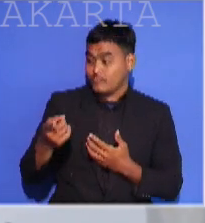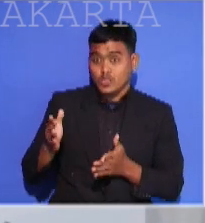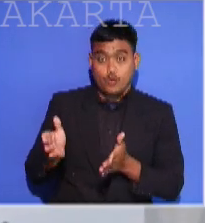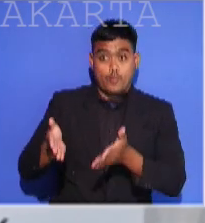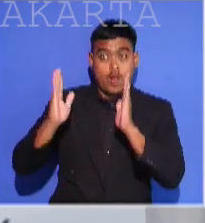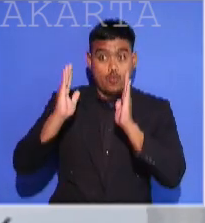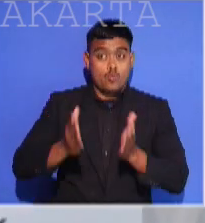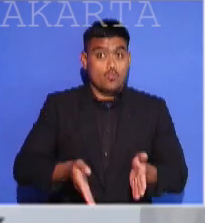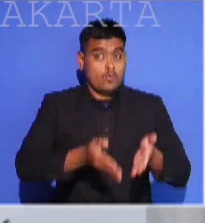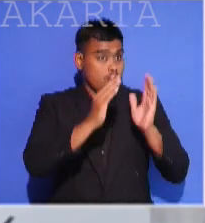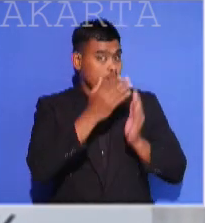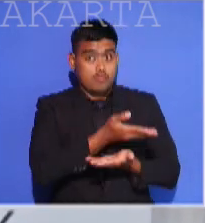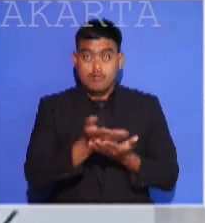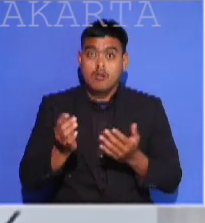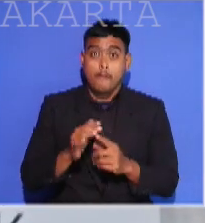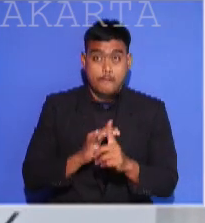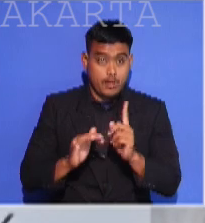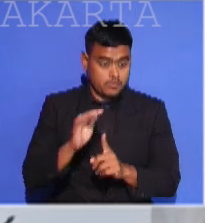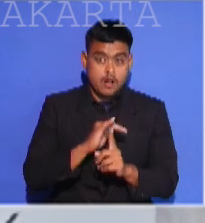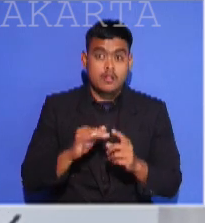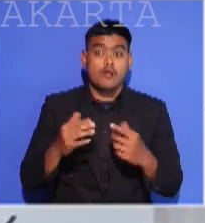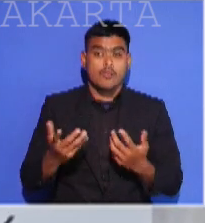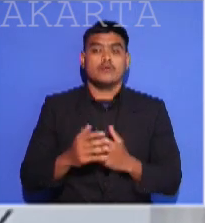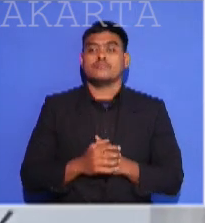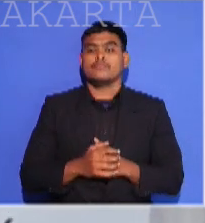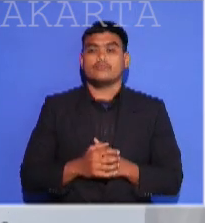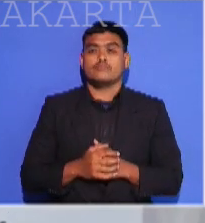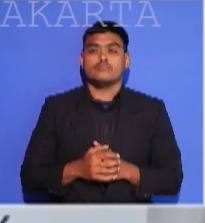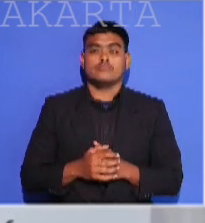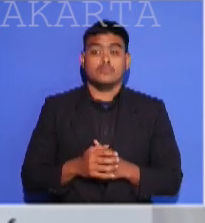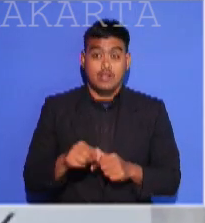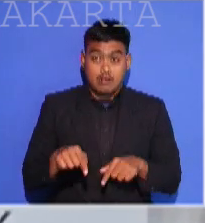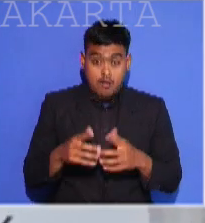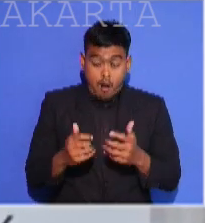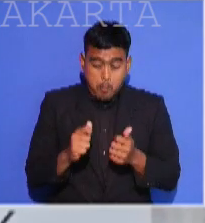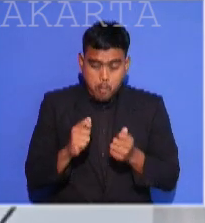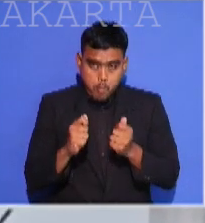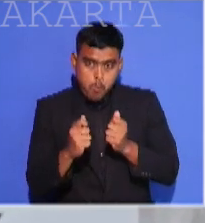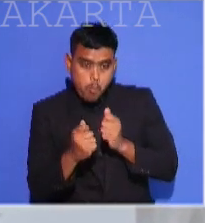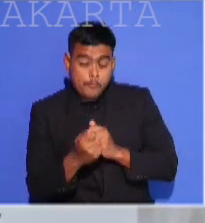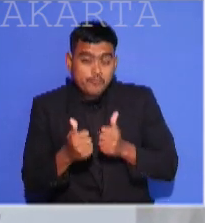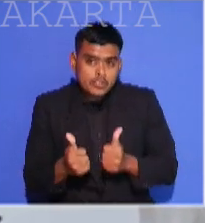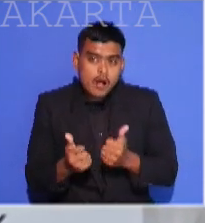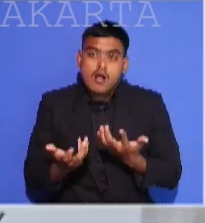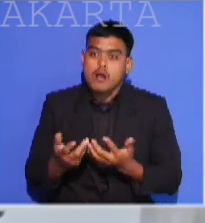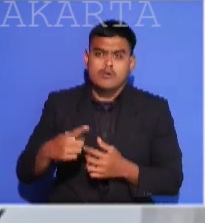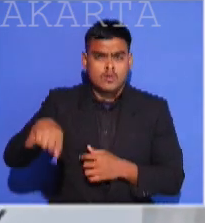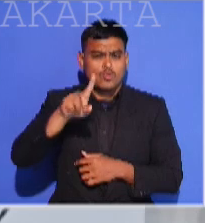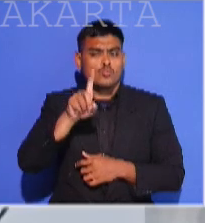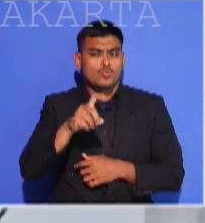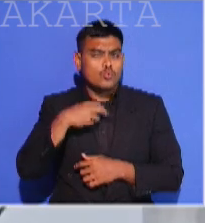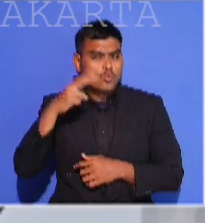masyarakat dan sebagainya itu akan menjadi korban gitu maka ini perlu kita